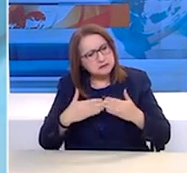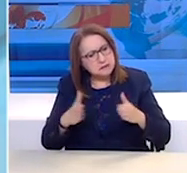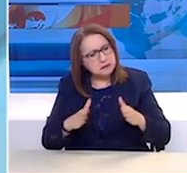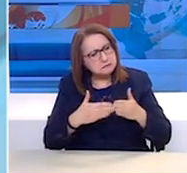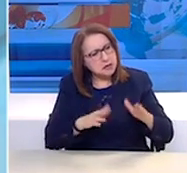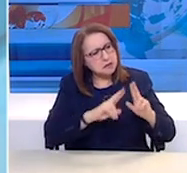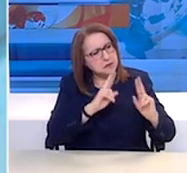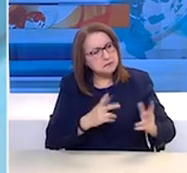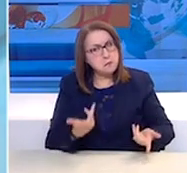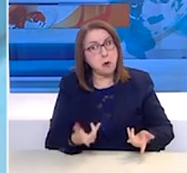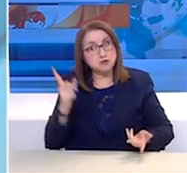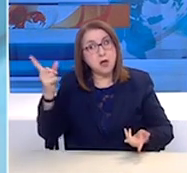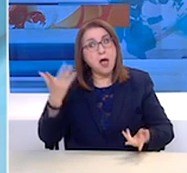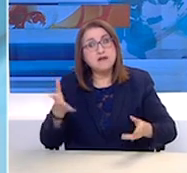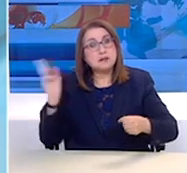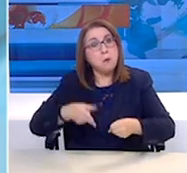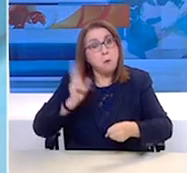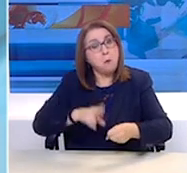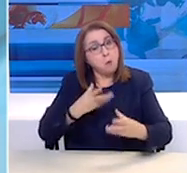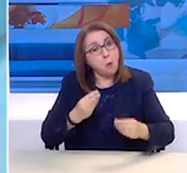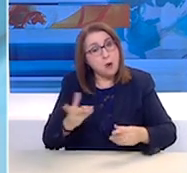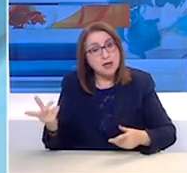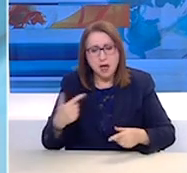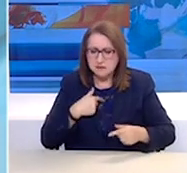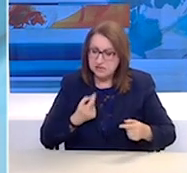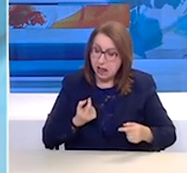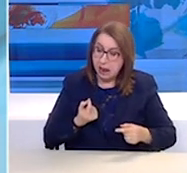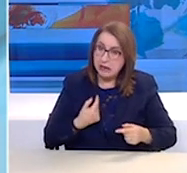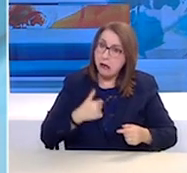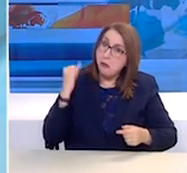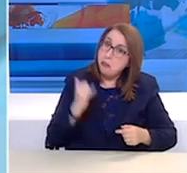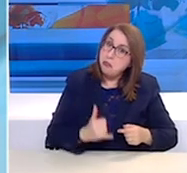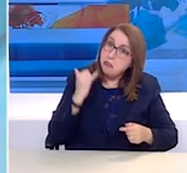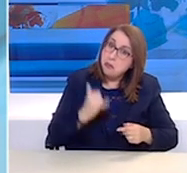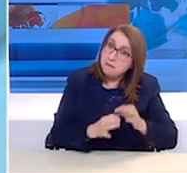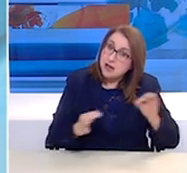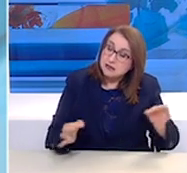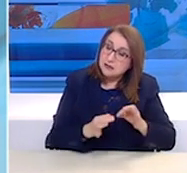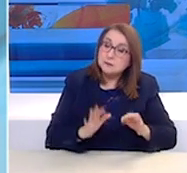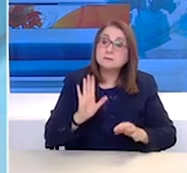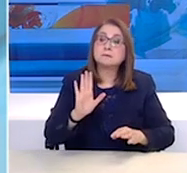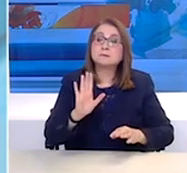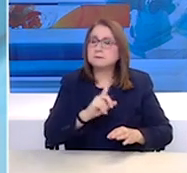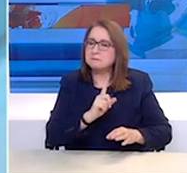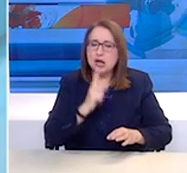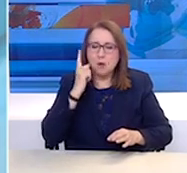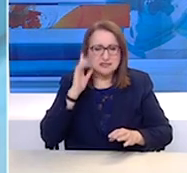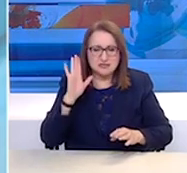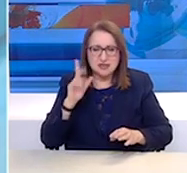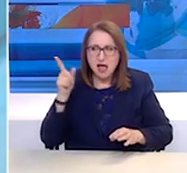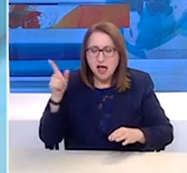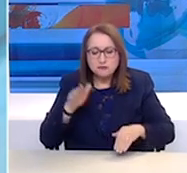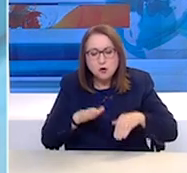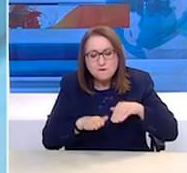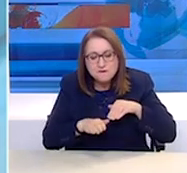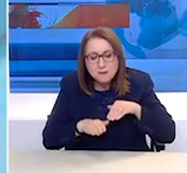πρέπει να παρερμηνεύουμε τις καταστάσεις. Δεν πρέπει να παρερμηνεύουμε τα αληθινά γεγονότα. Οι χώρες κάνουν πολύ μικρά βήματα. Δεν υπάρχει αυτή τη